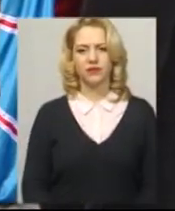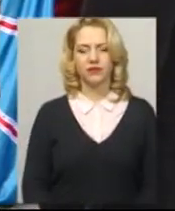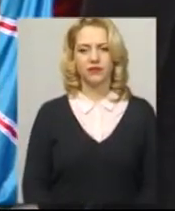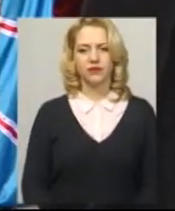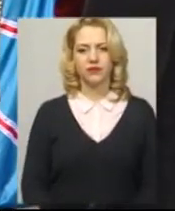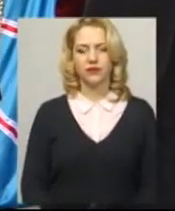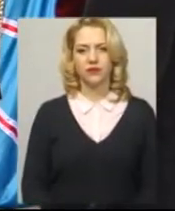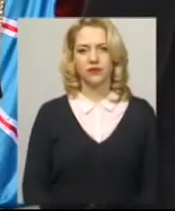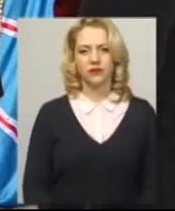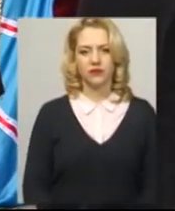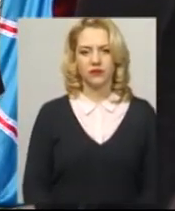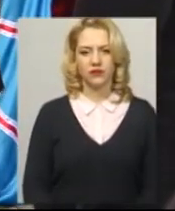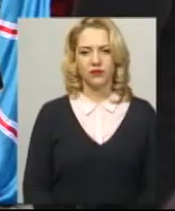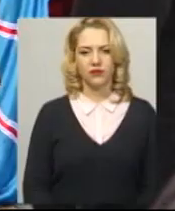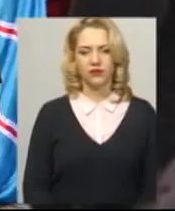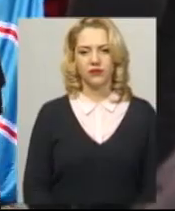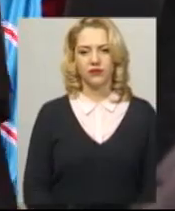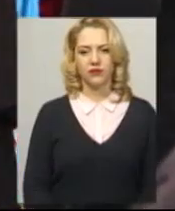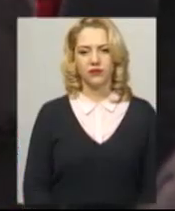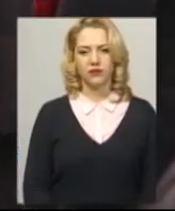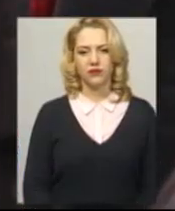на віки вічні.